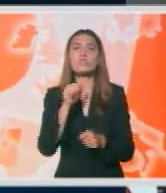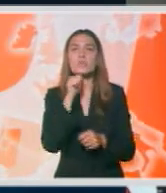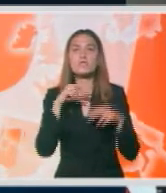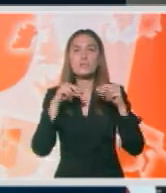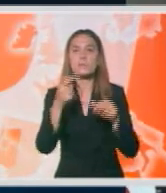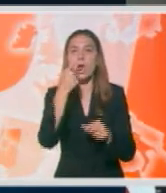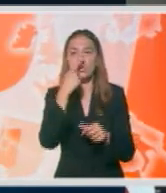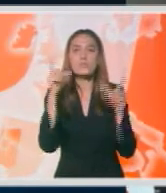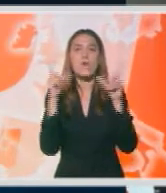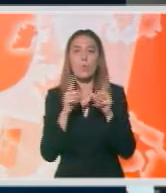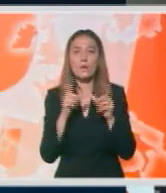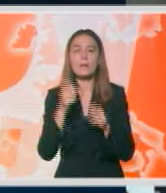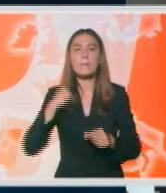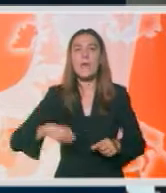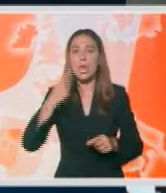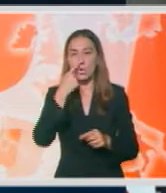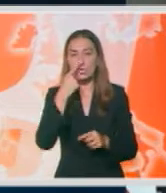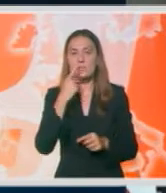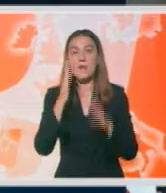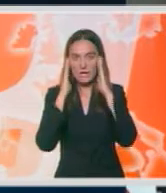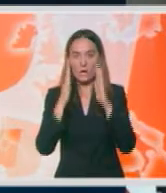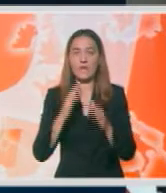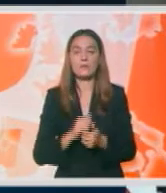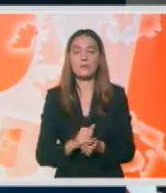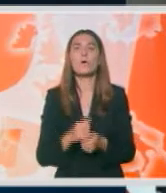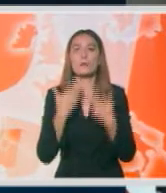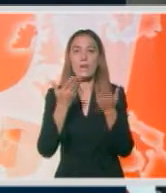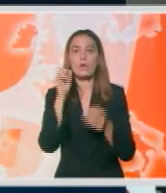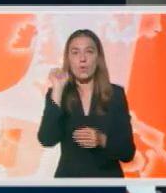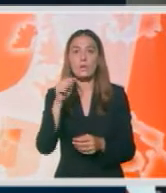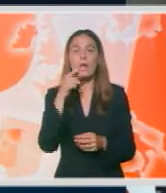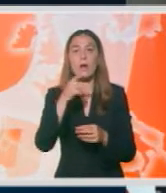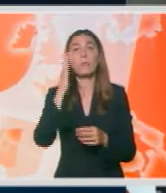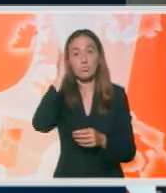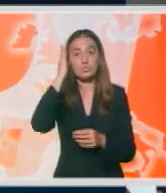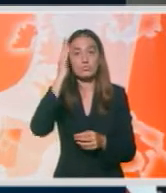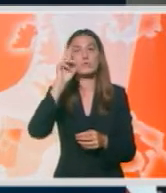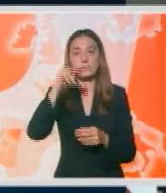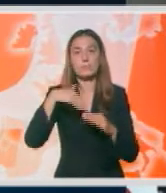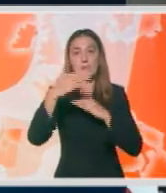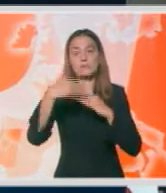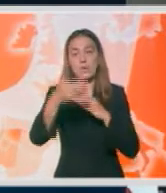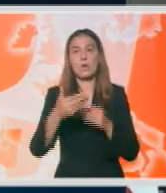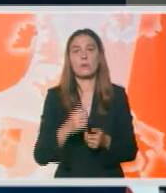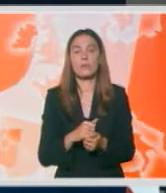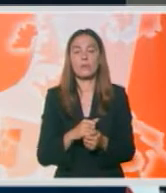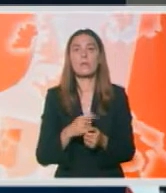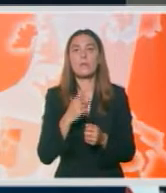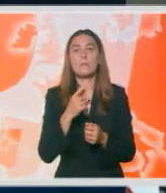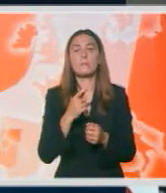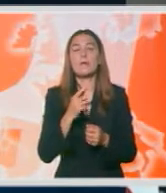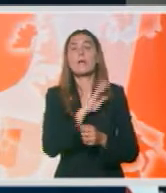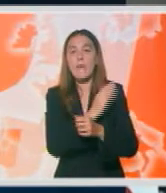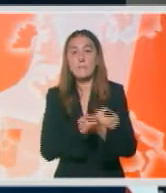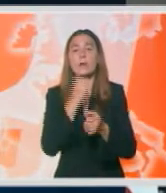zemalja, Rusije, Ukrajine, Belorusije, verovatno. Tako da to predstoji budućnost, jedan onako, aj kažemo, naporan rad da